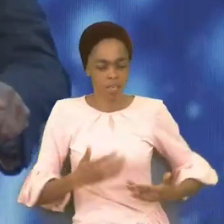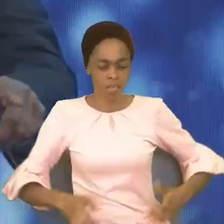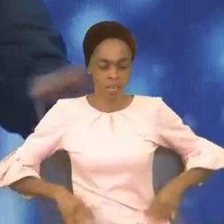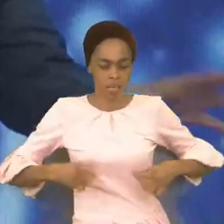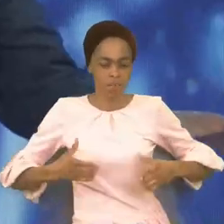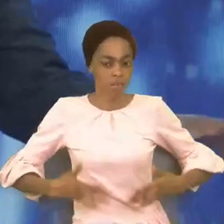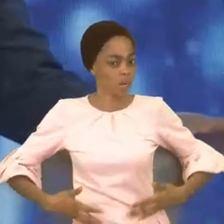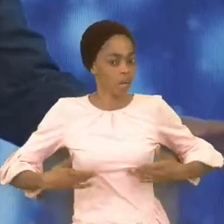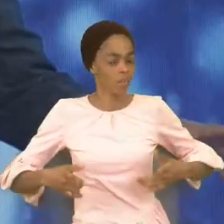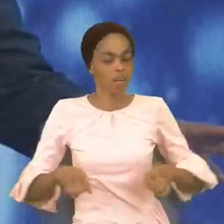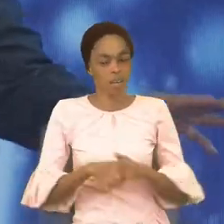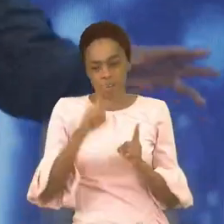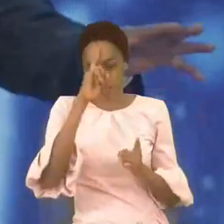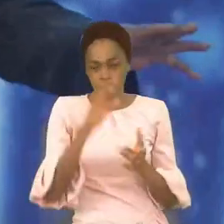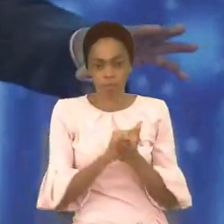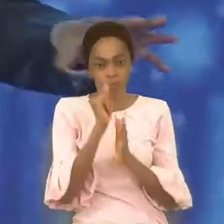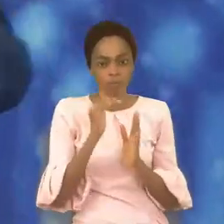comme des croyants.